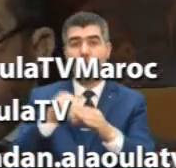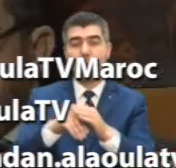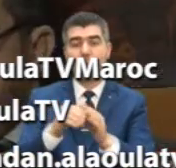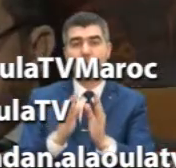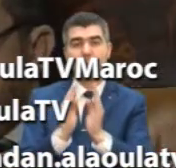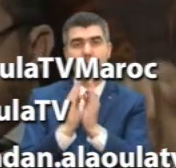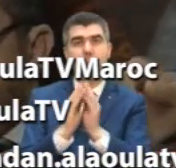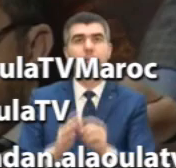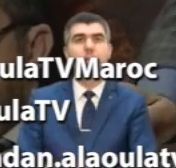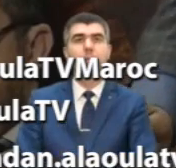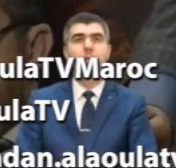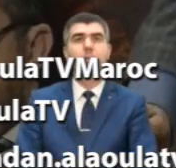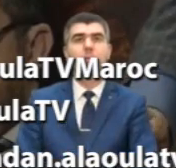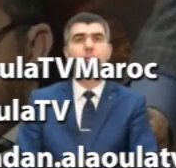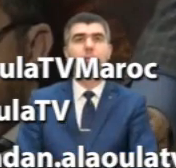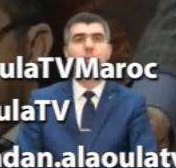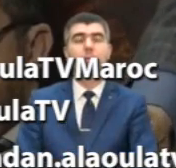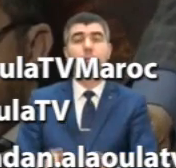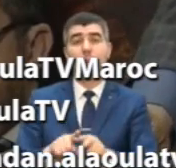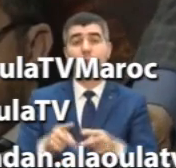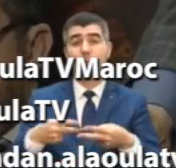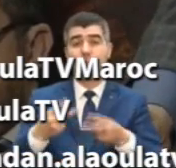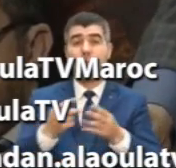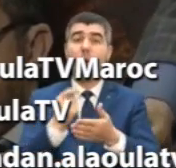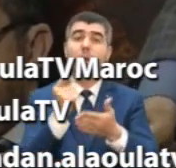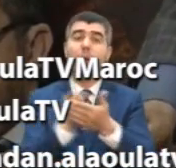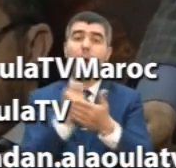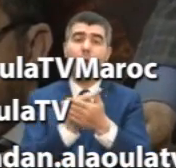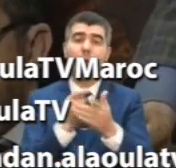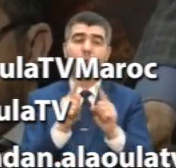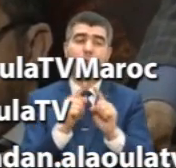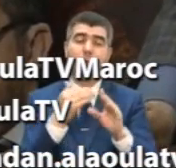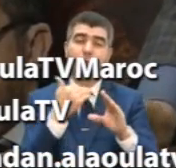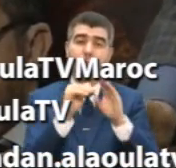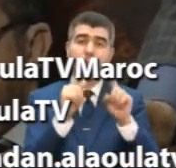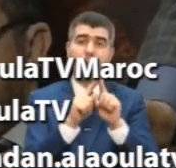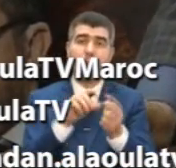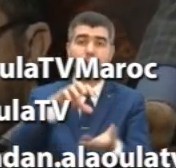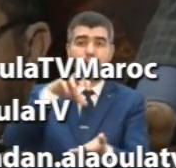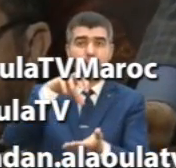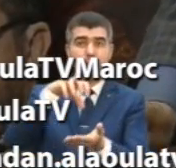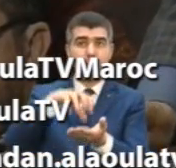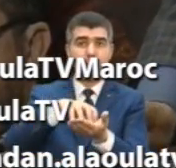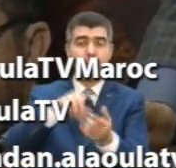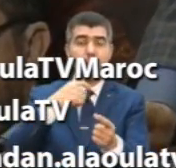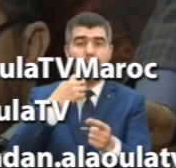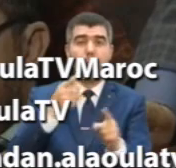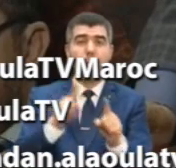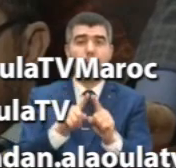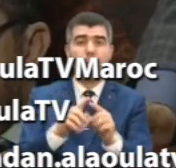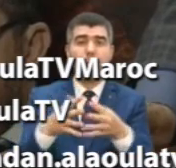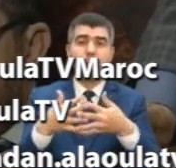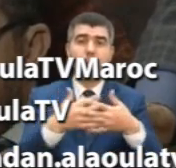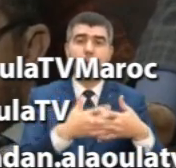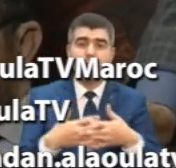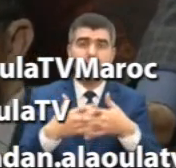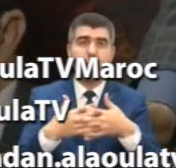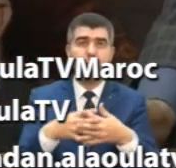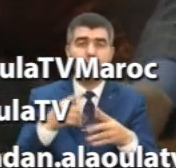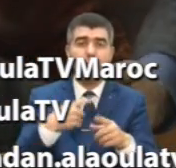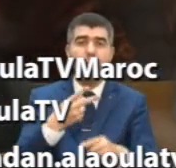الرئيسة. جوبها طلب دولة فلسطين حيازة صفة دولة عضو بالأمم المتحدة بالفيتو